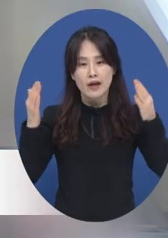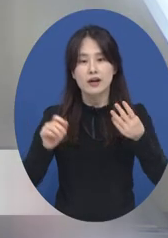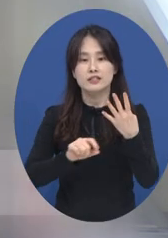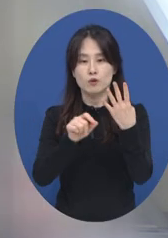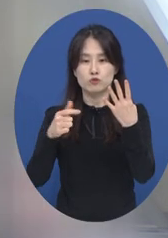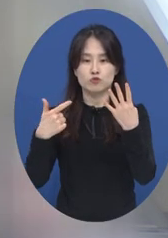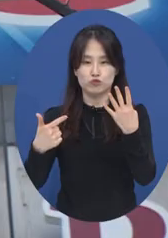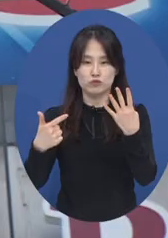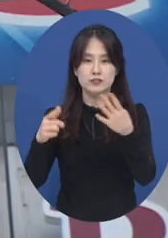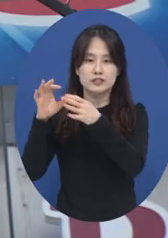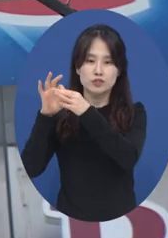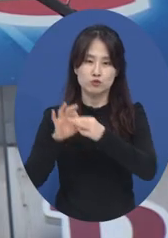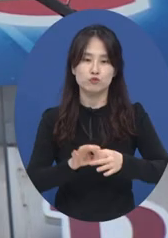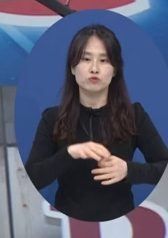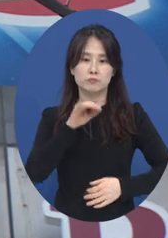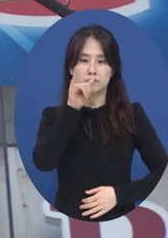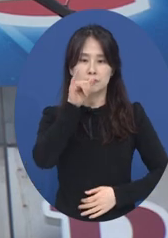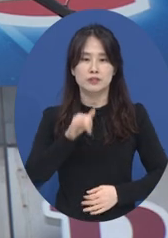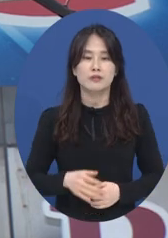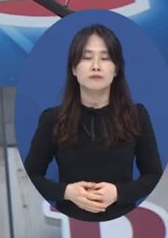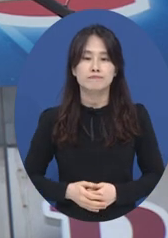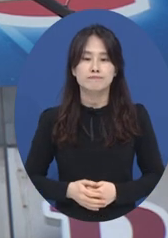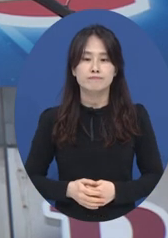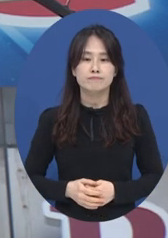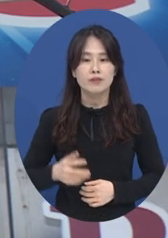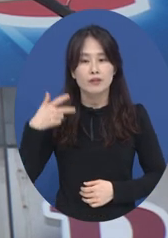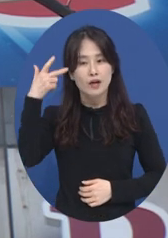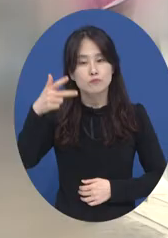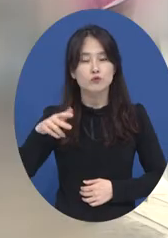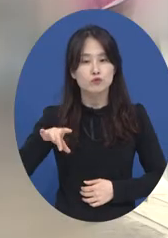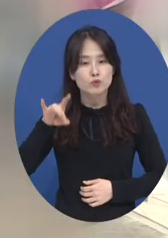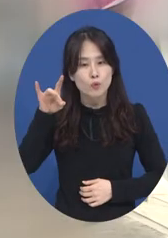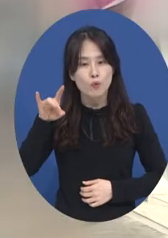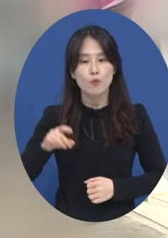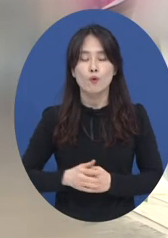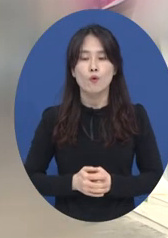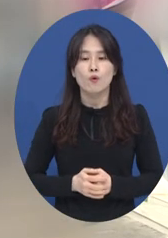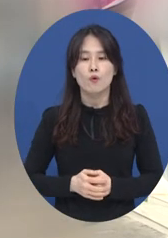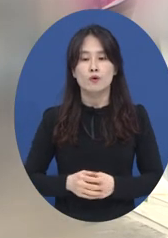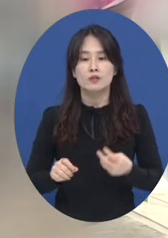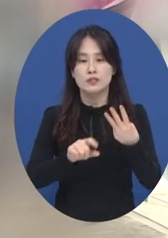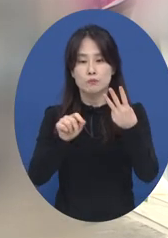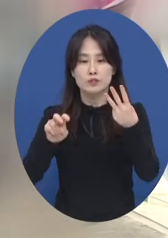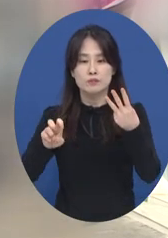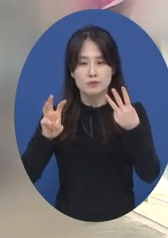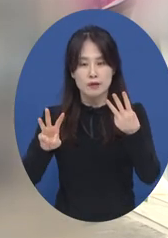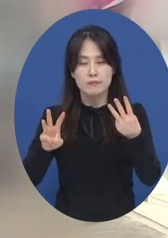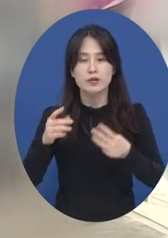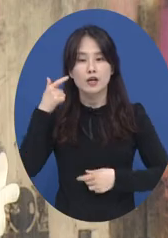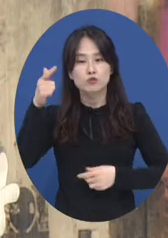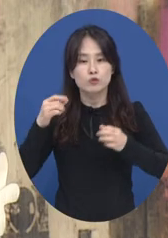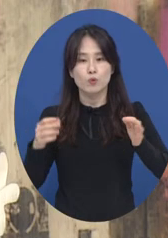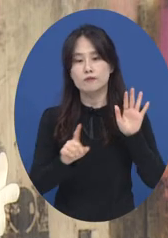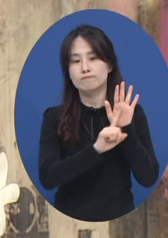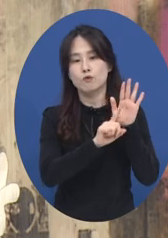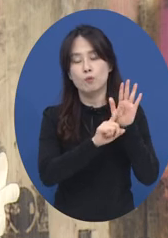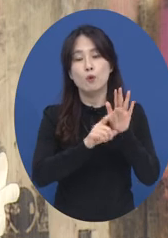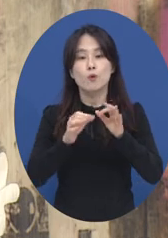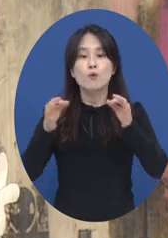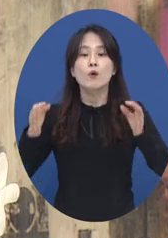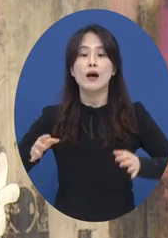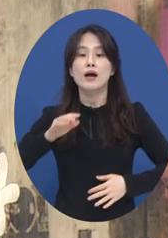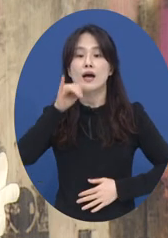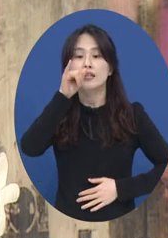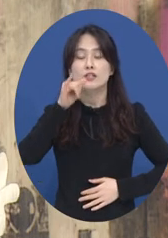내달 6일까지 지속됩니다. 다음 주초 그러니까 오는 23일까지 6일간 계도 기간을